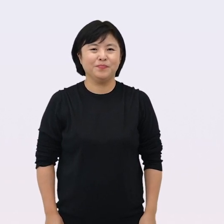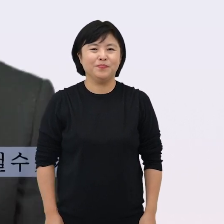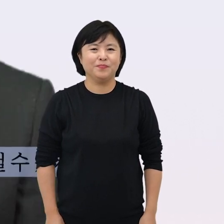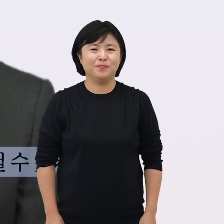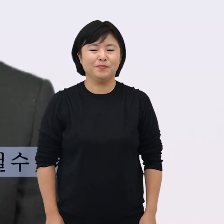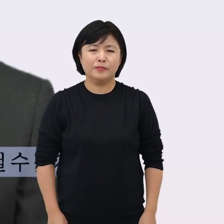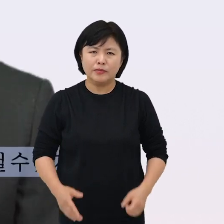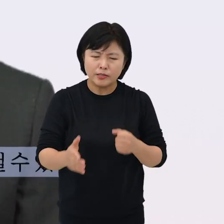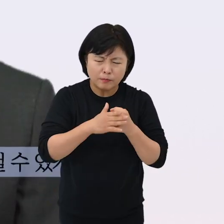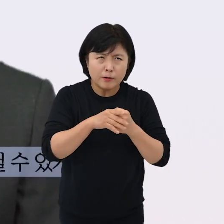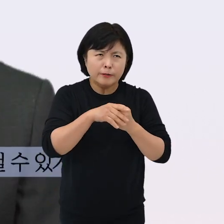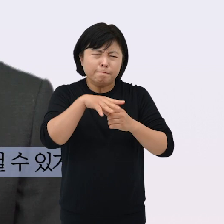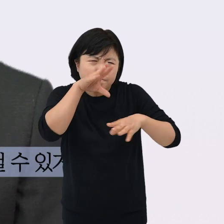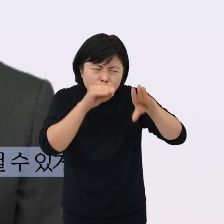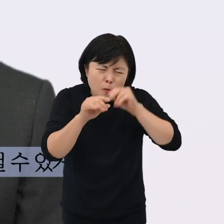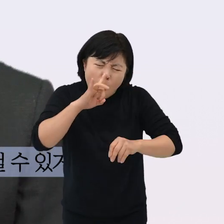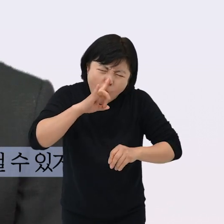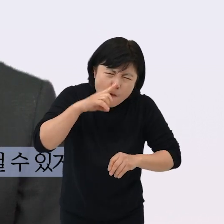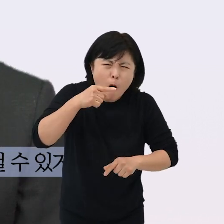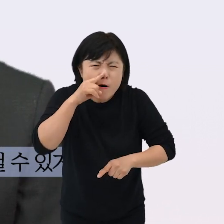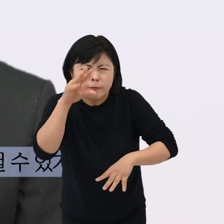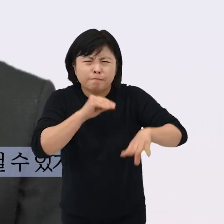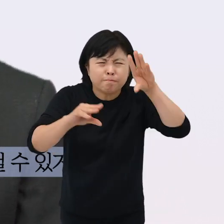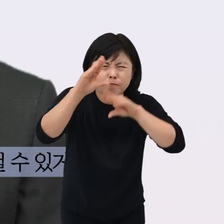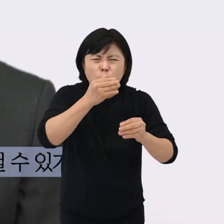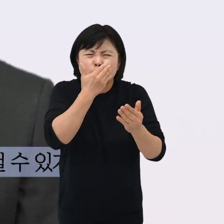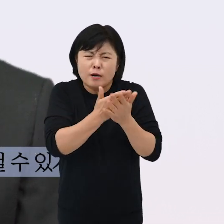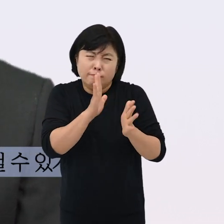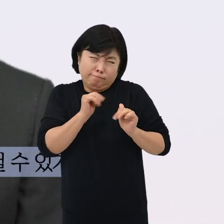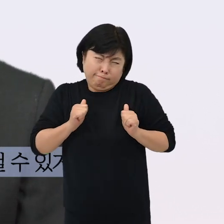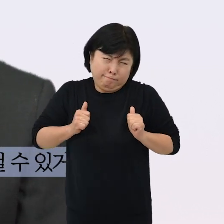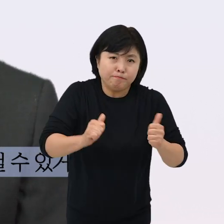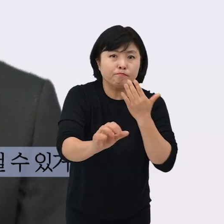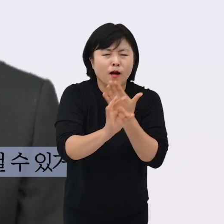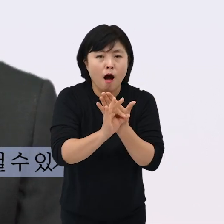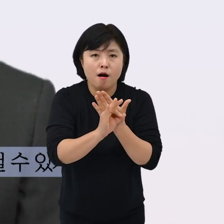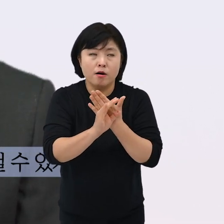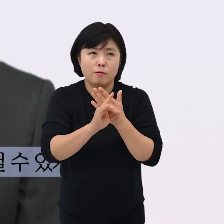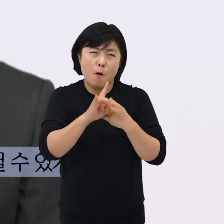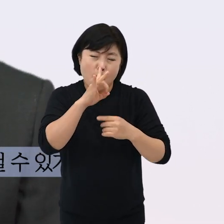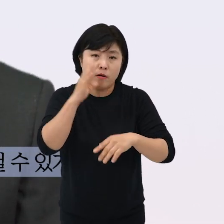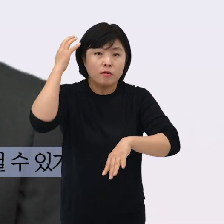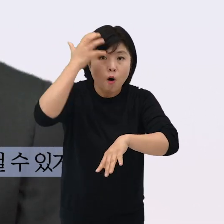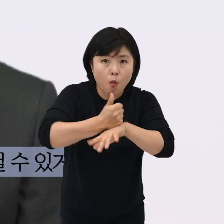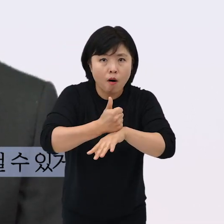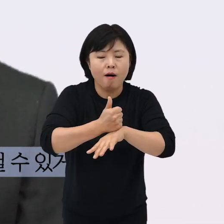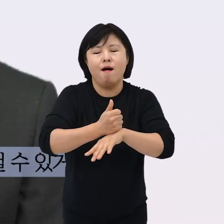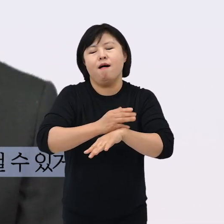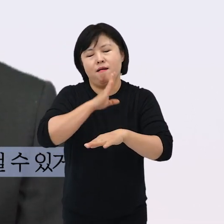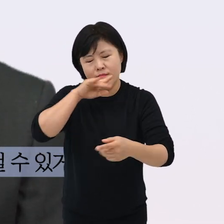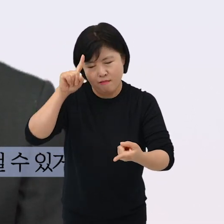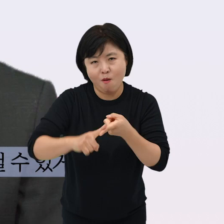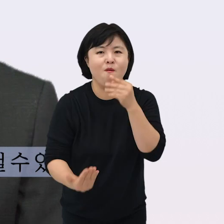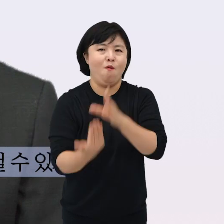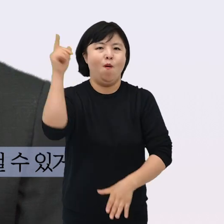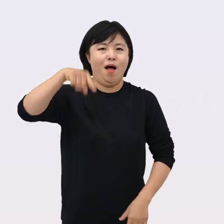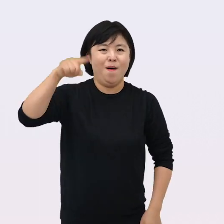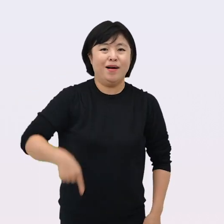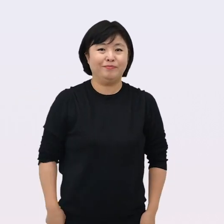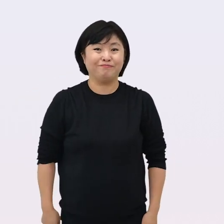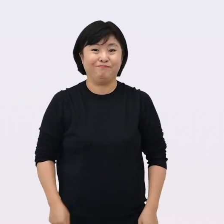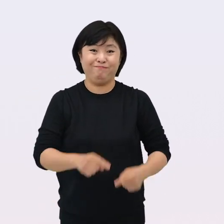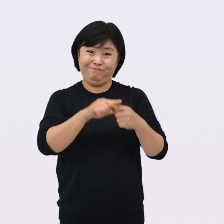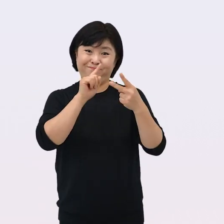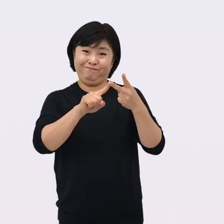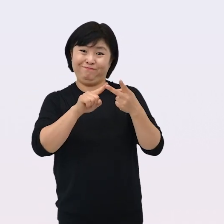있겠죠. 그래서 그 탐구의 핵심 요소를 꾸준히 해야지만 탐구의 결과를 낼 수가 있거든요. 그